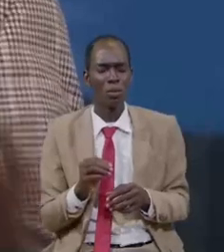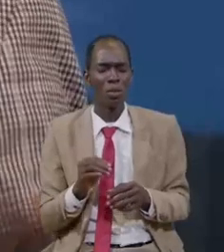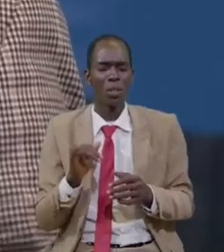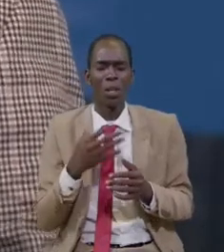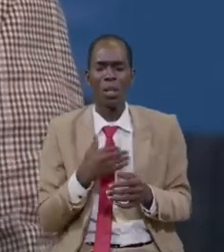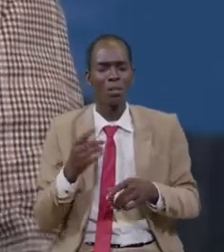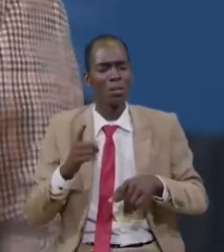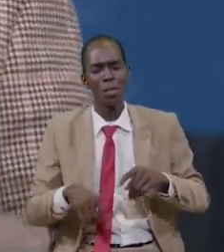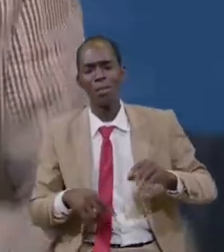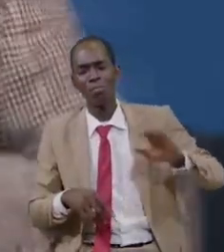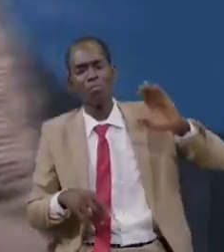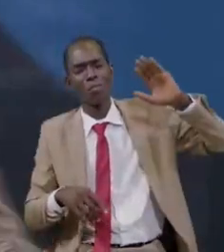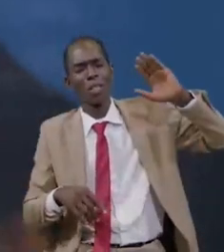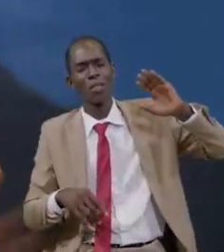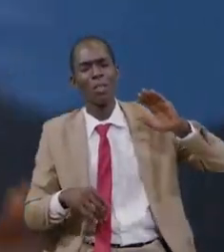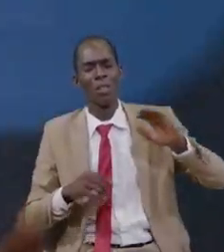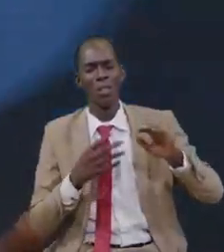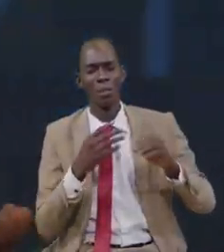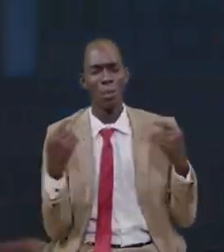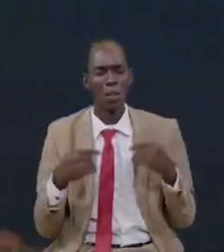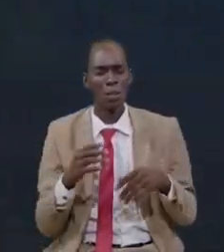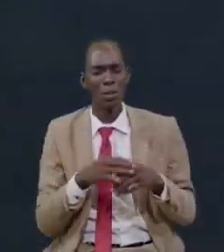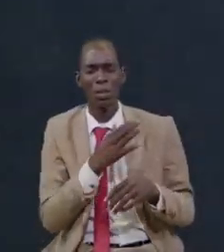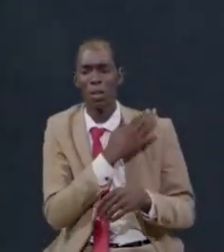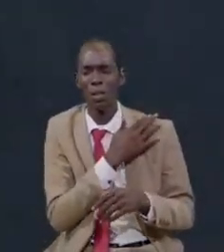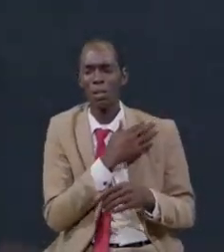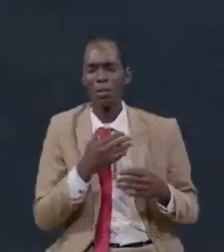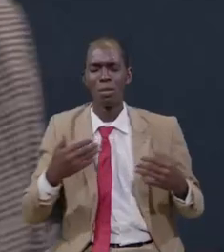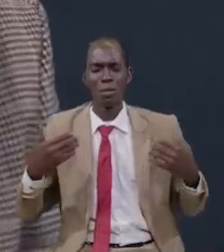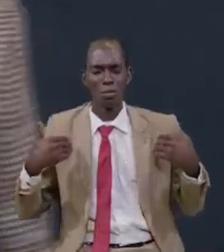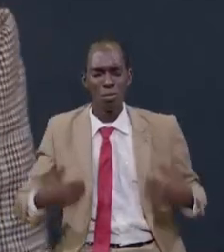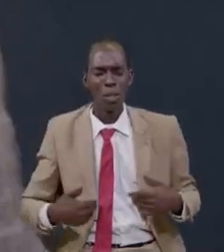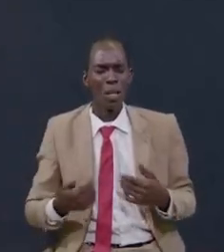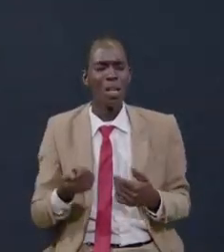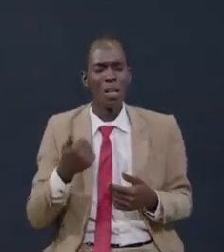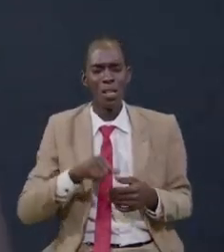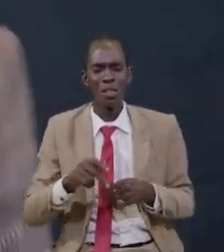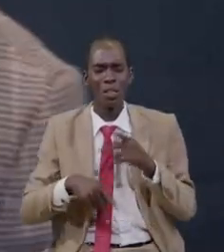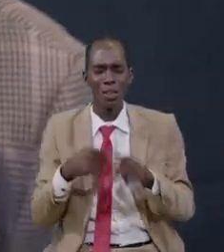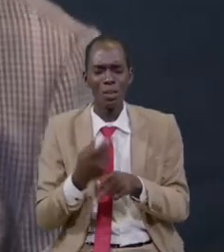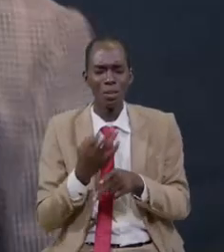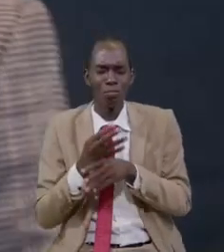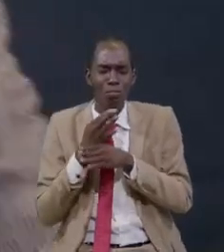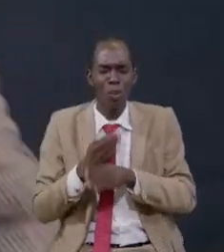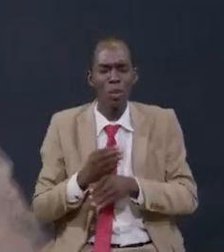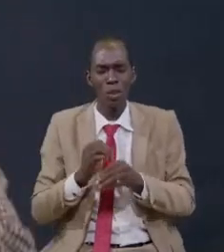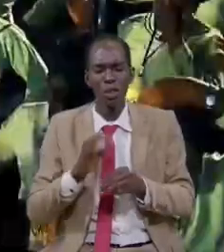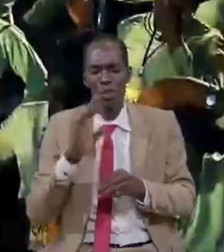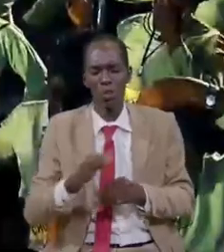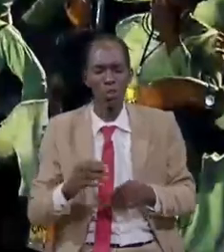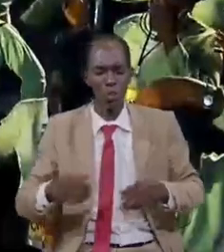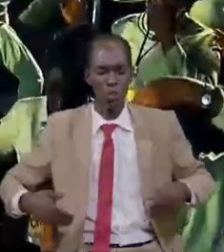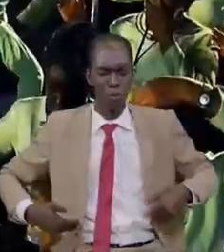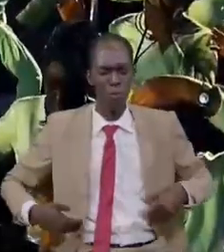Au niveau des genoux, au niveau du coude, douleur partout, toute raideur dans les jointures, à la hanche,